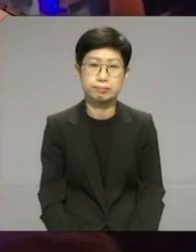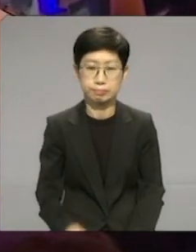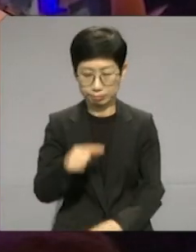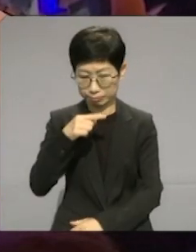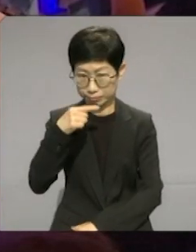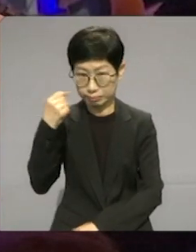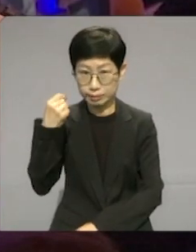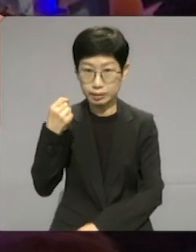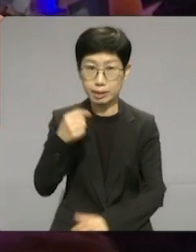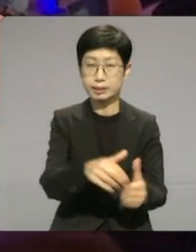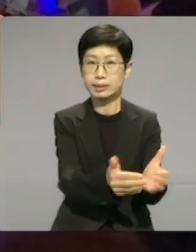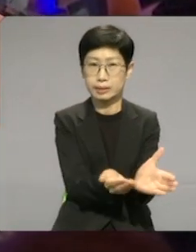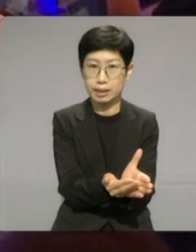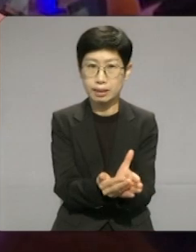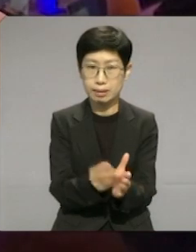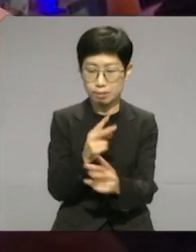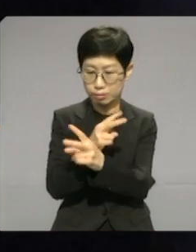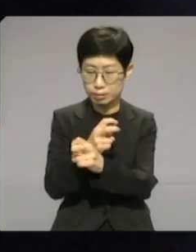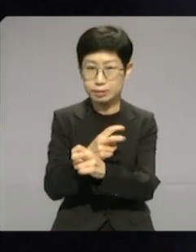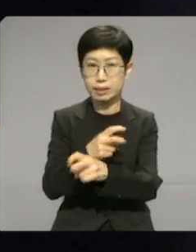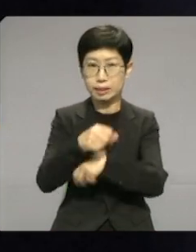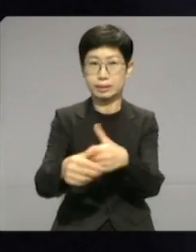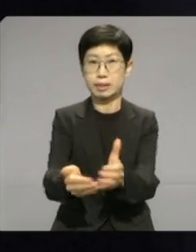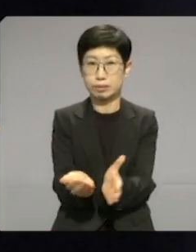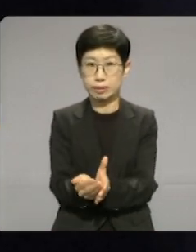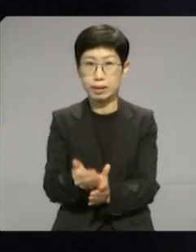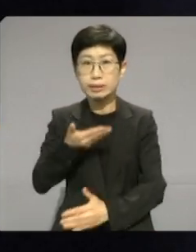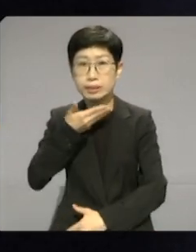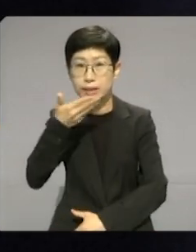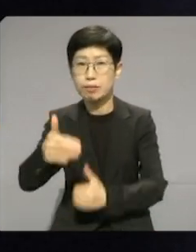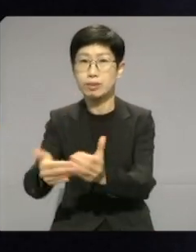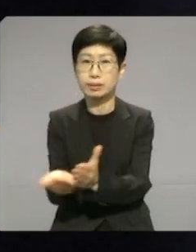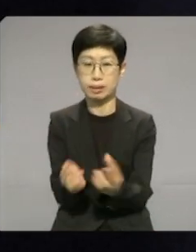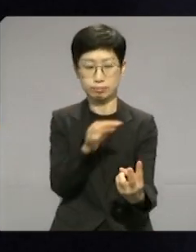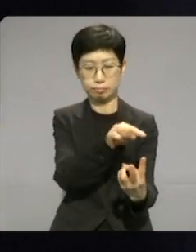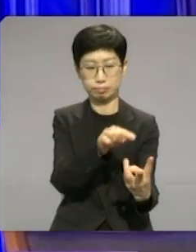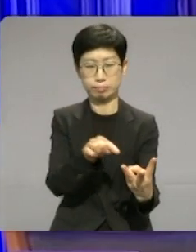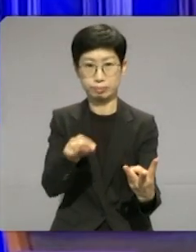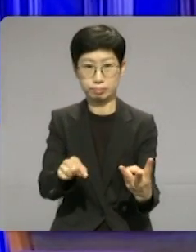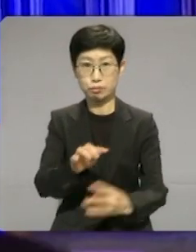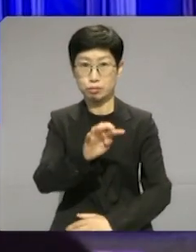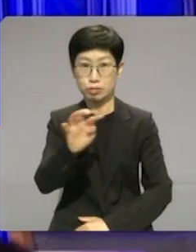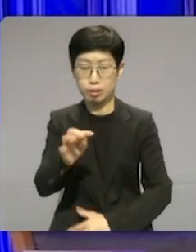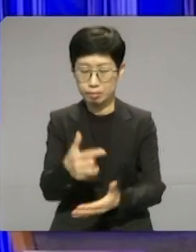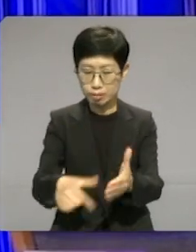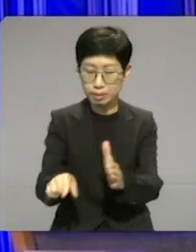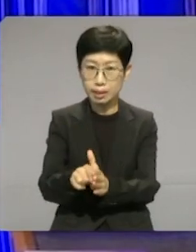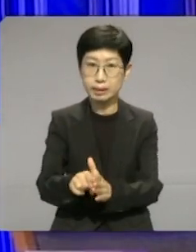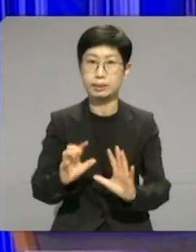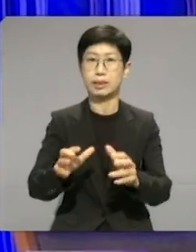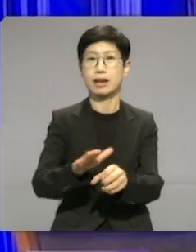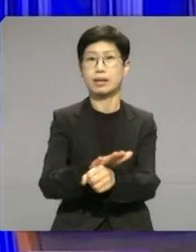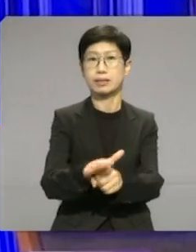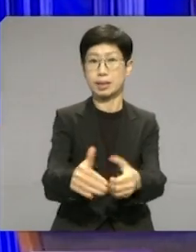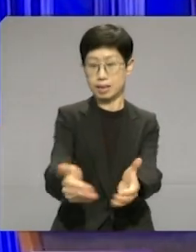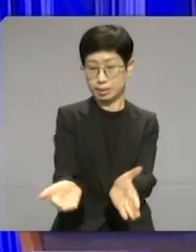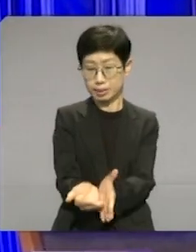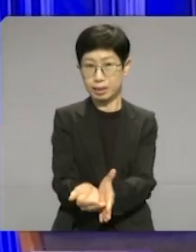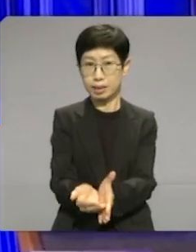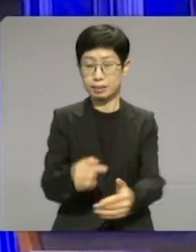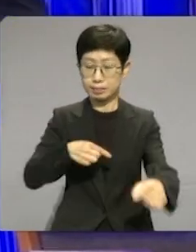헝가리의 피데스당과 오스트리아의 자유당, 체코 긍정당이 유럽의회에서 유럽을 위한 애국자라는 이름의 정치